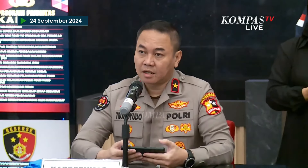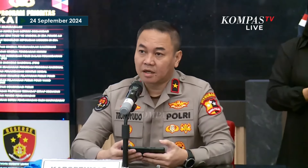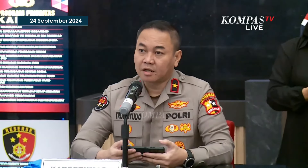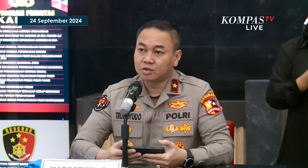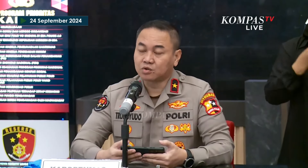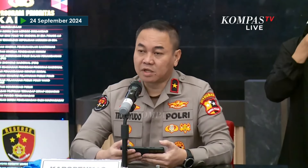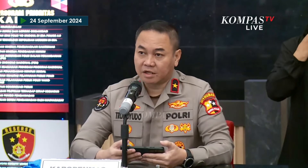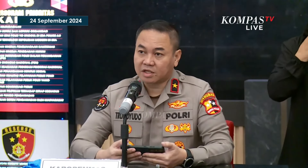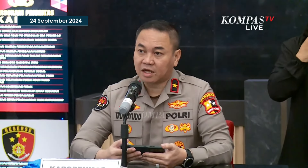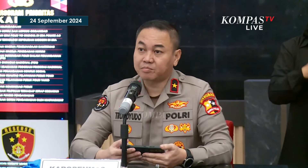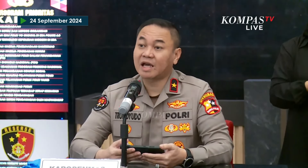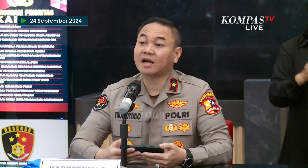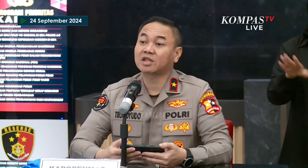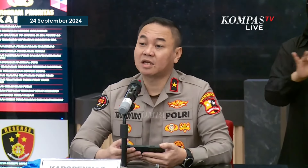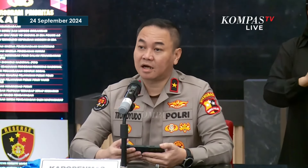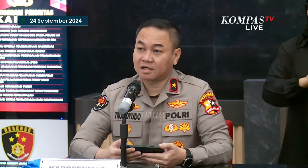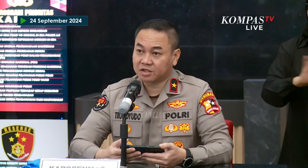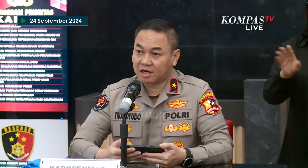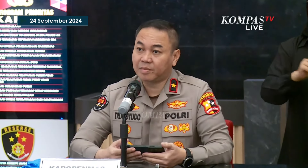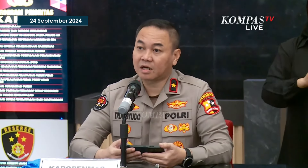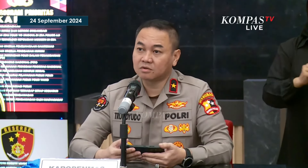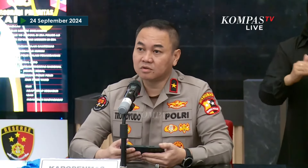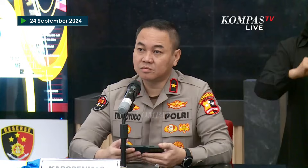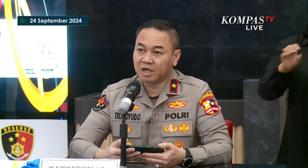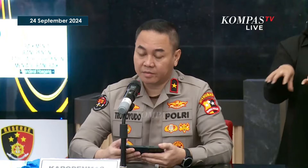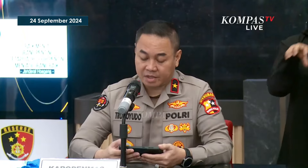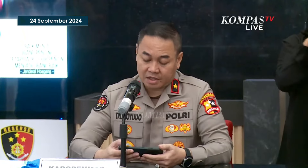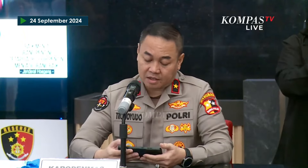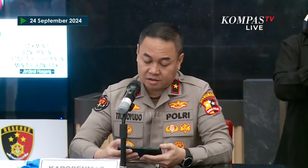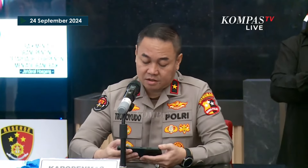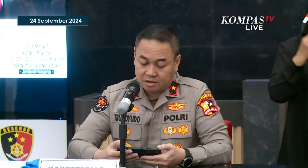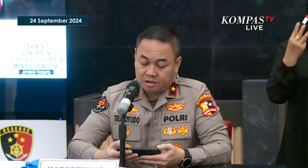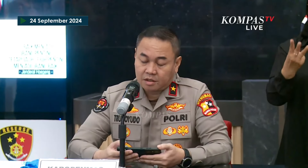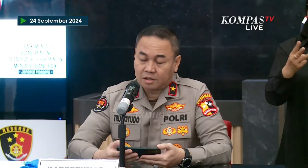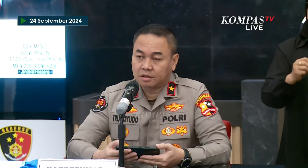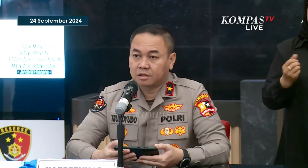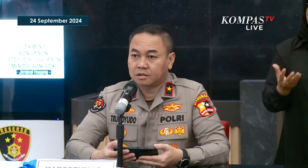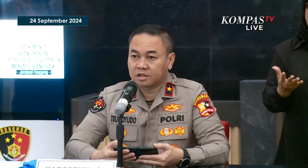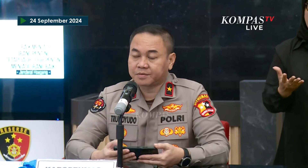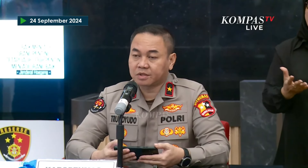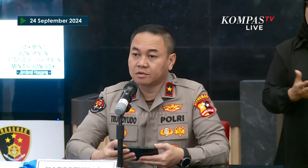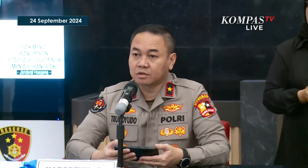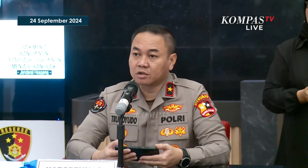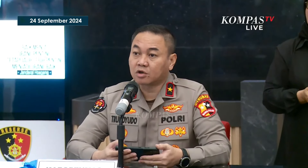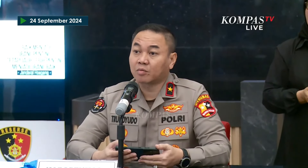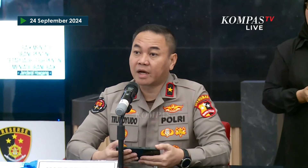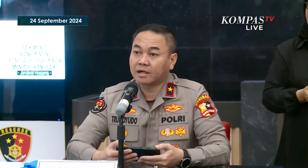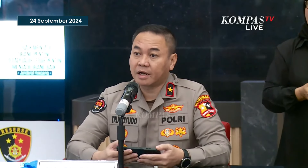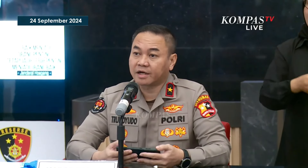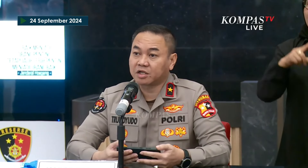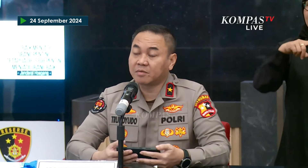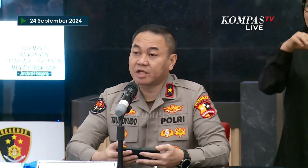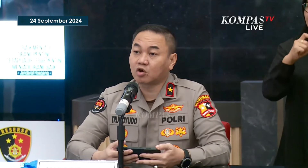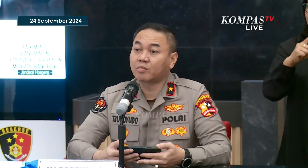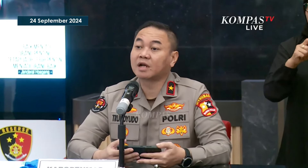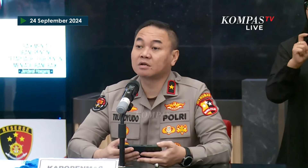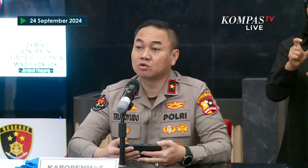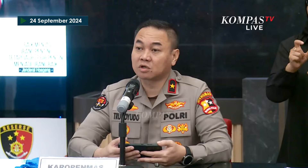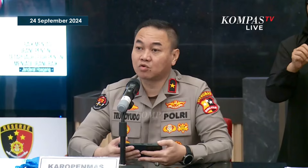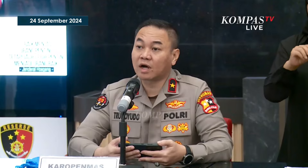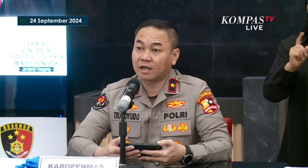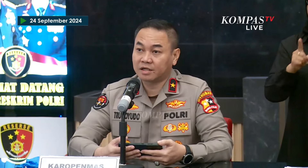apabila sudah di tangan pihak ketiga setelah pelaku, bagaimana tips untuk korban agar tidak